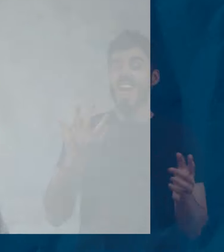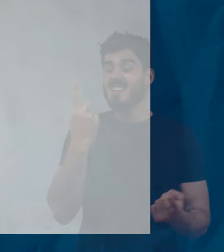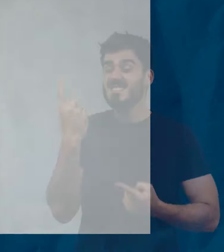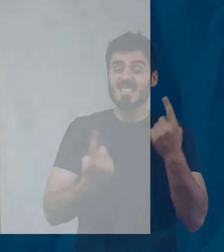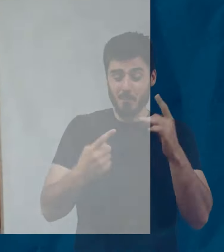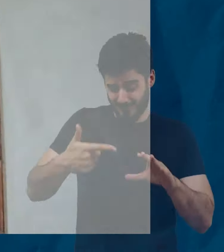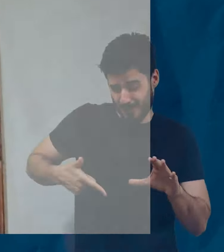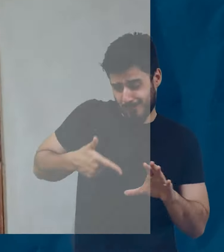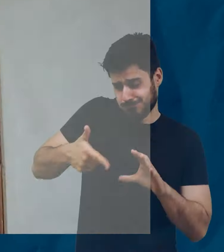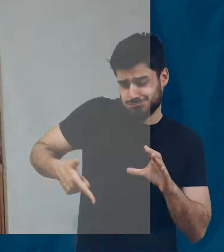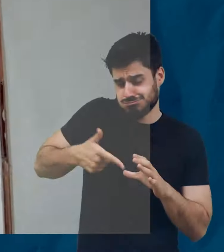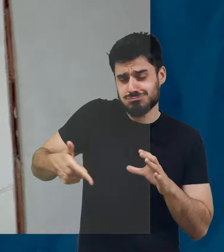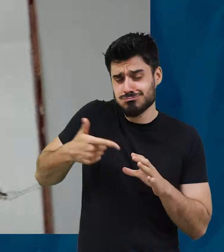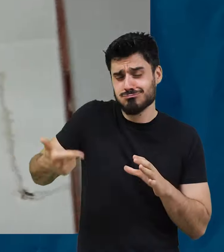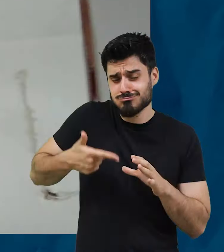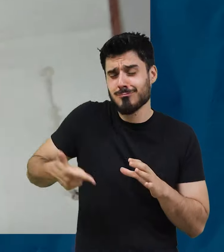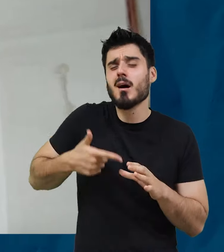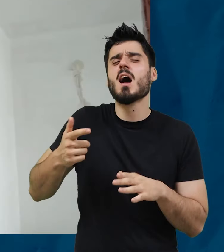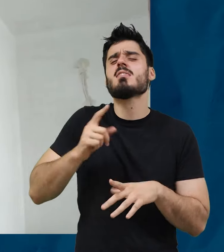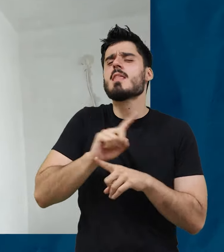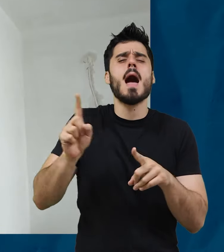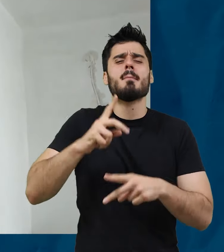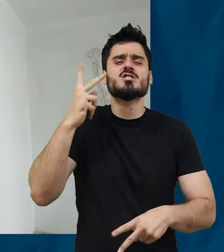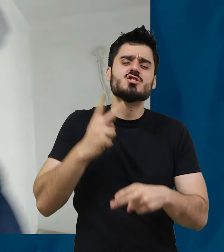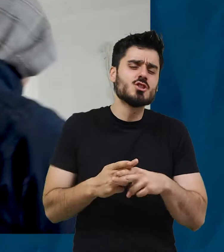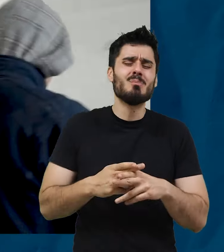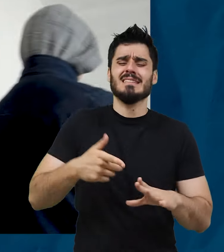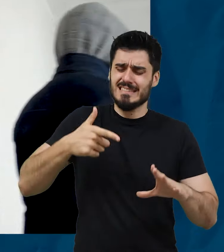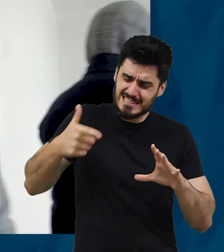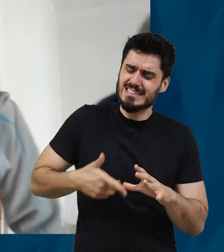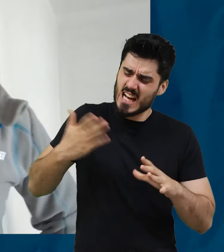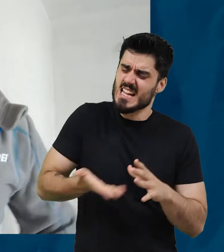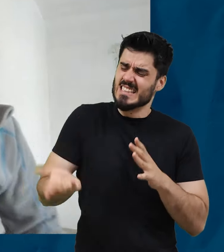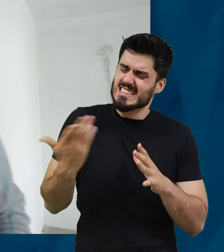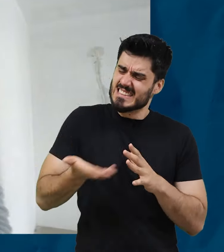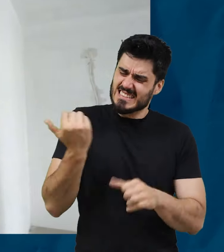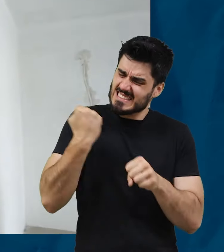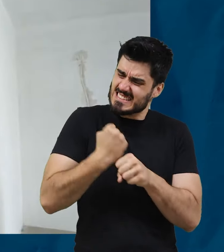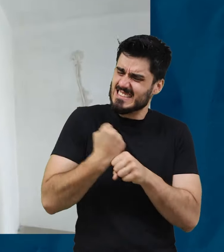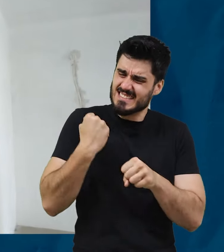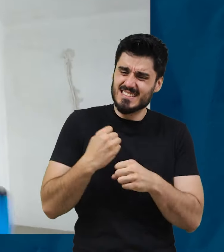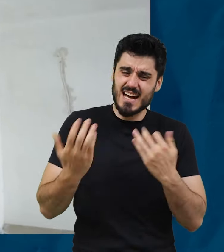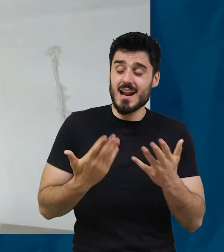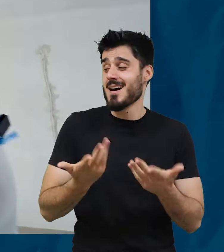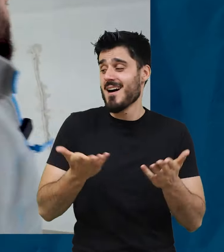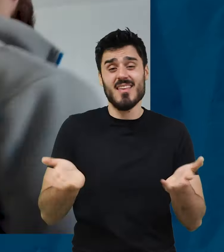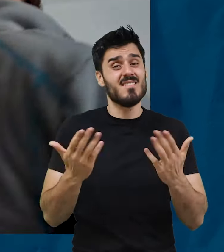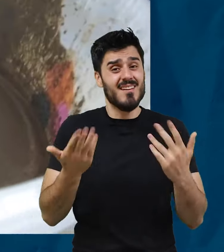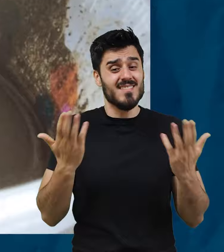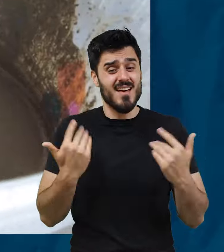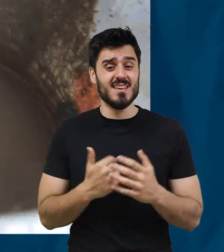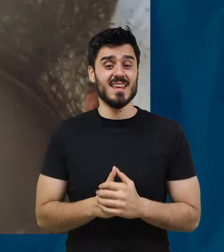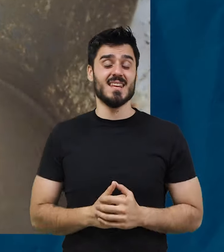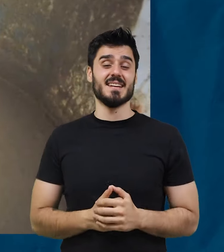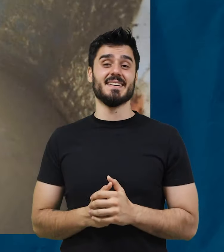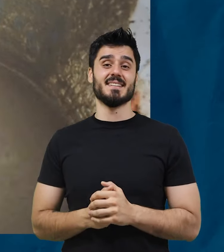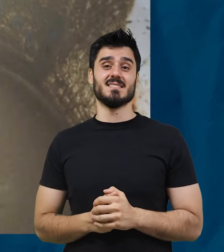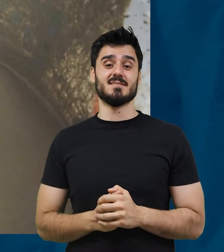Саморазивката най-забавното е, че като започнеш няма спиране. Няма спиране. Газ, газ, газ, газ, газ. Ево,